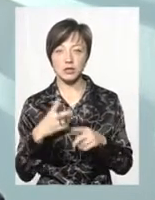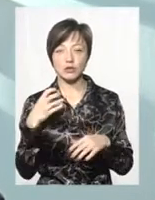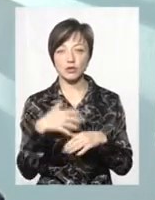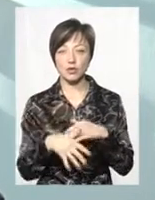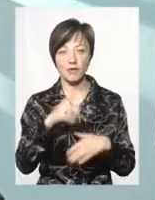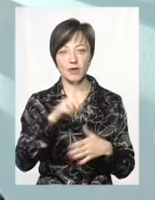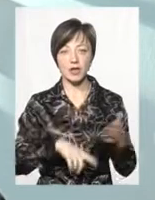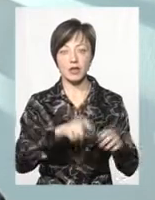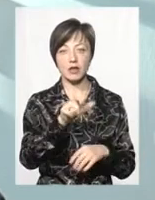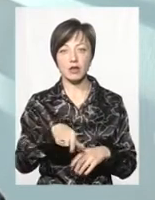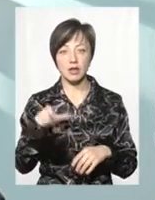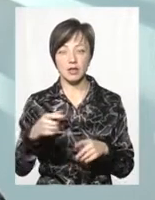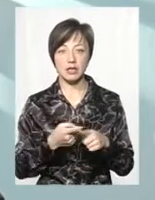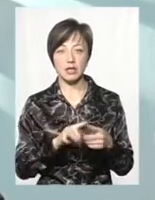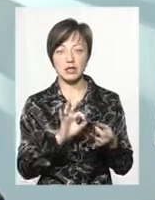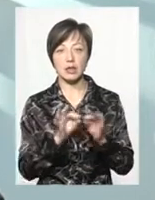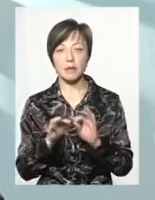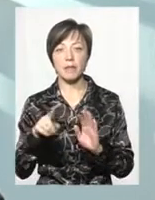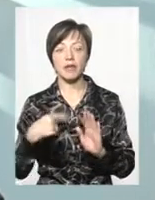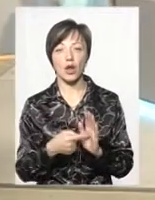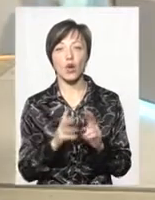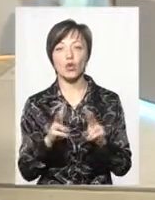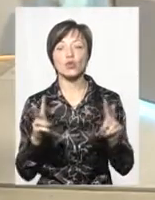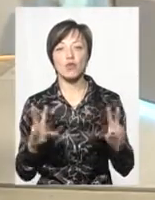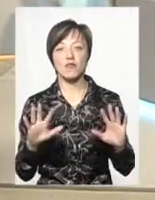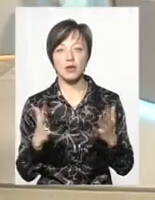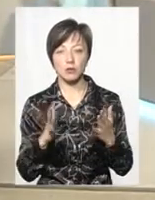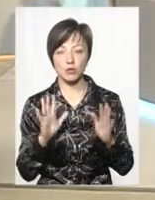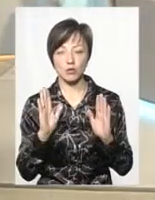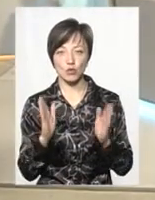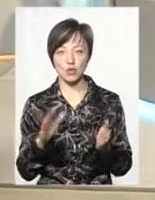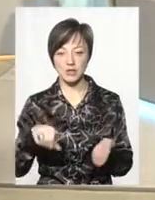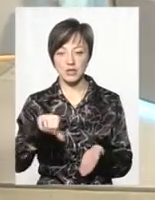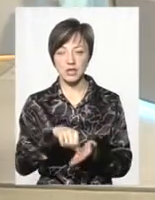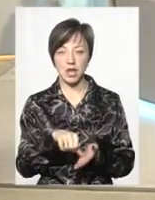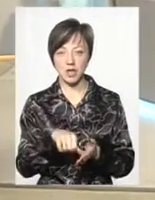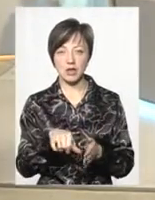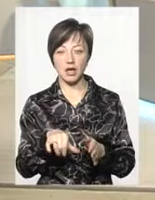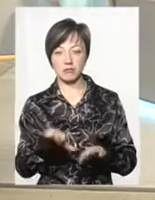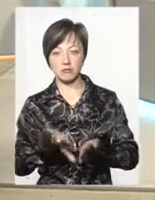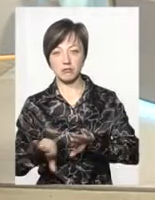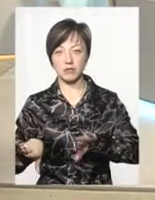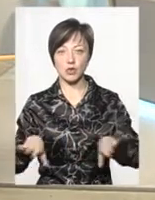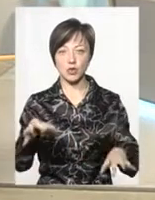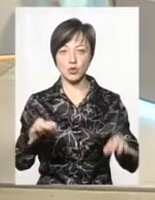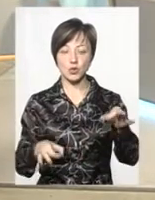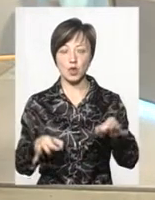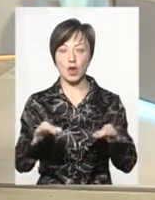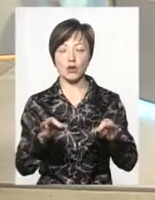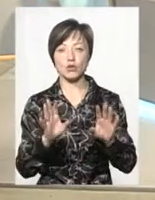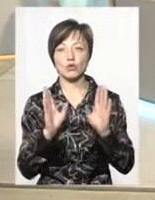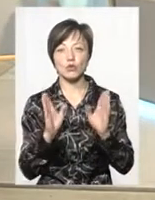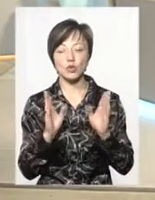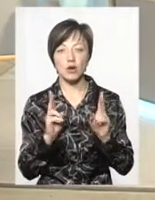зрозуміють віряни, тобто це складне питання, хто у цьому випадку буде виступати третейським суддею? Чи буде хтось за